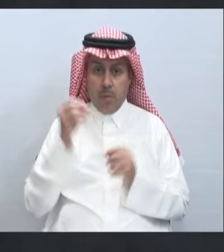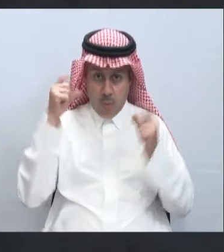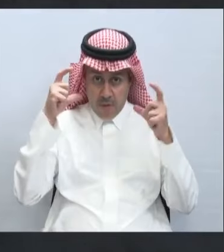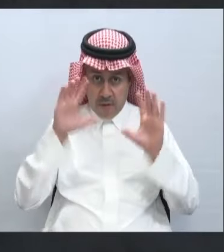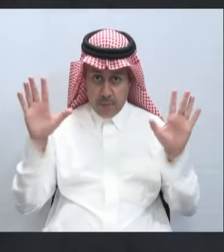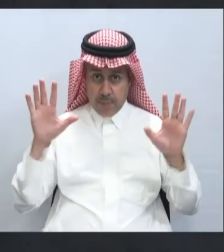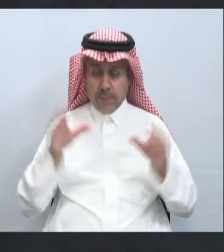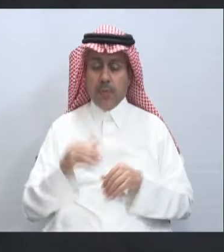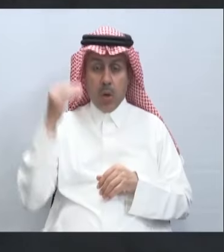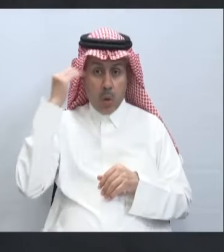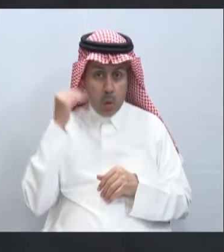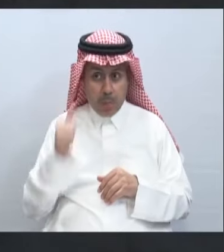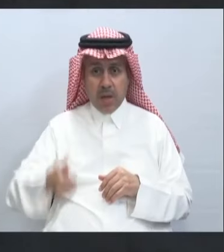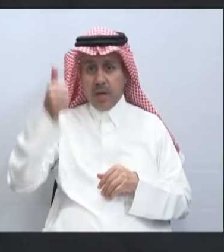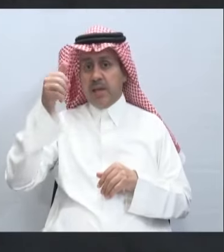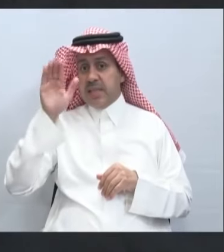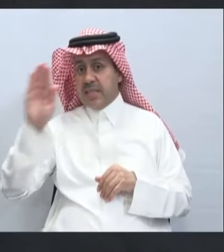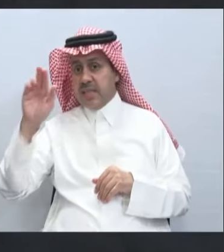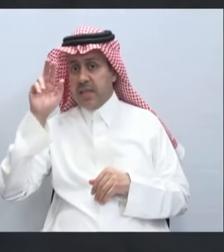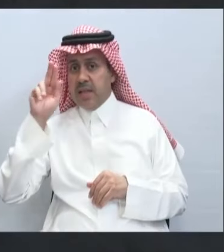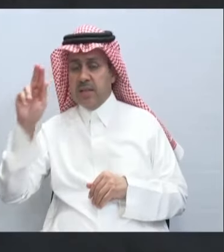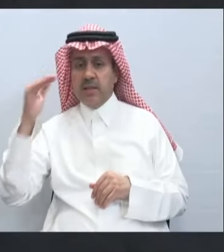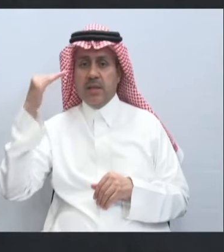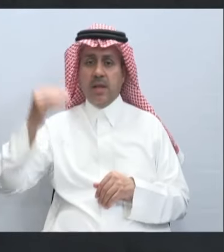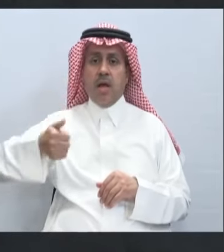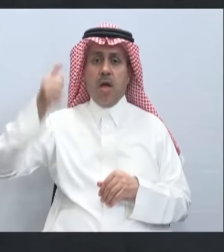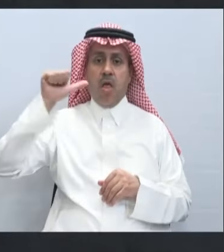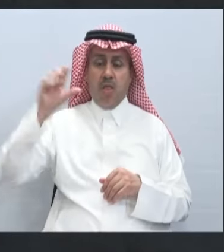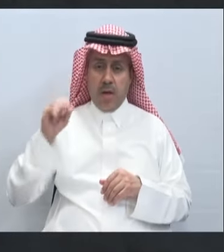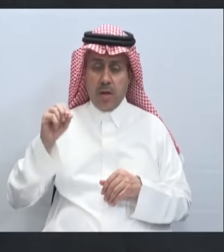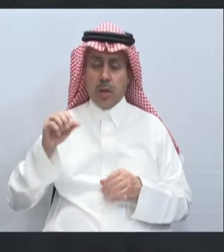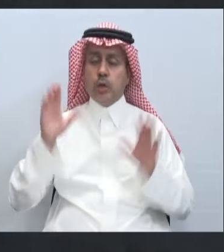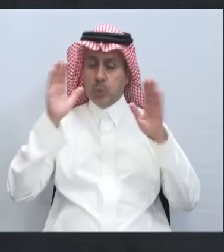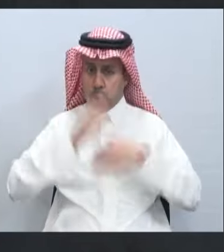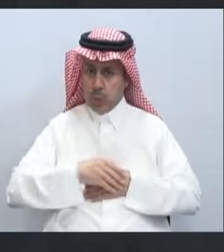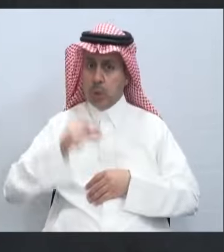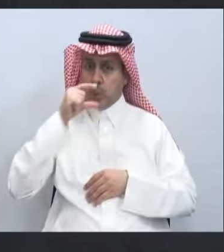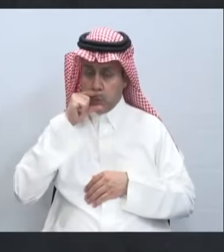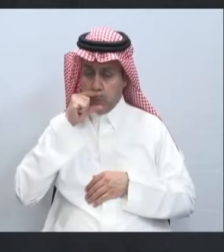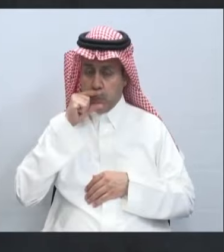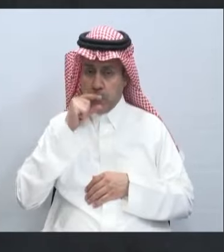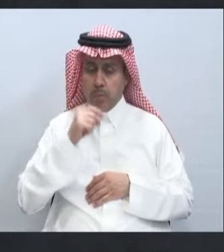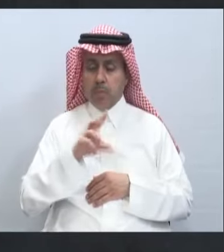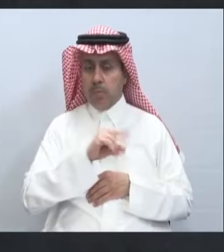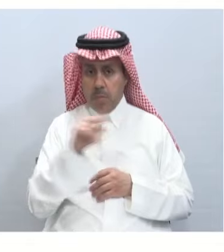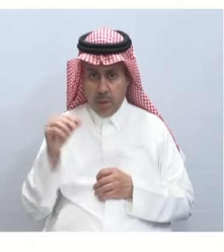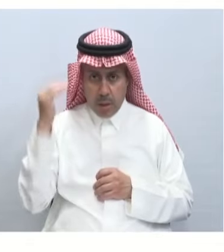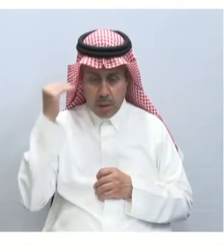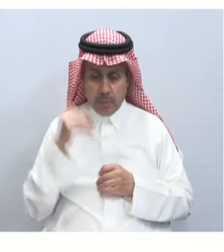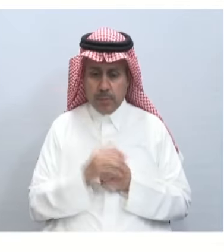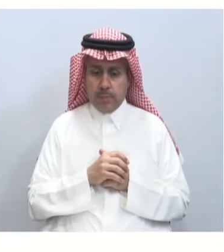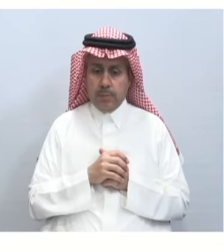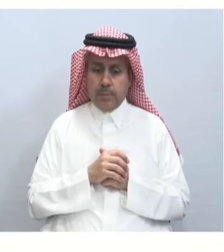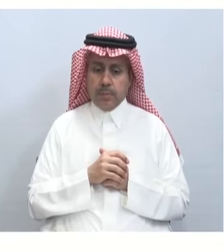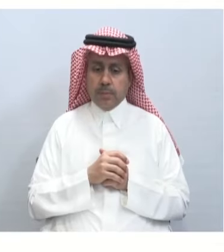كذلك اما في الاستحاضه فان المراه تصلي وتصوم كسائر